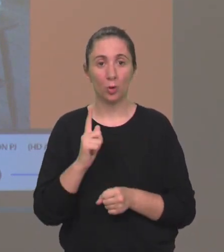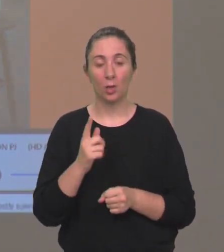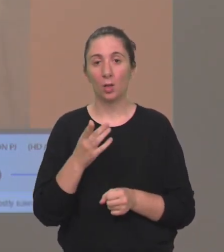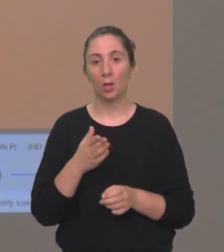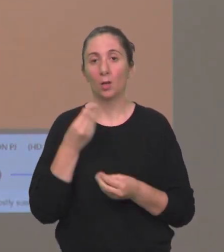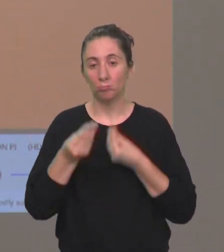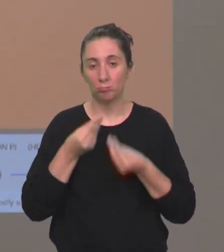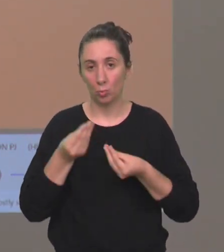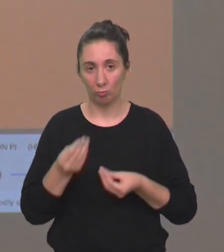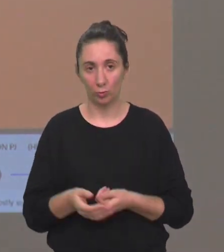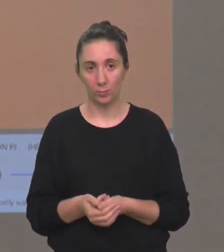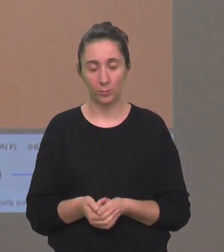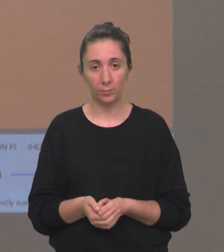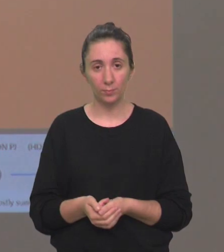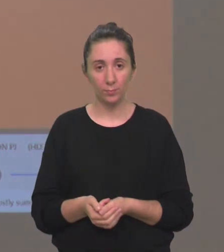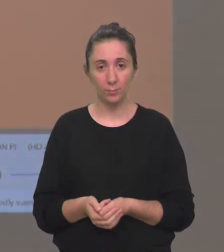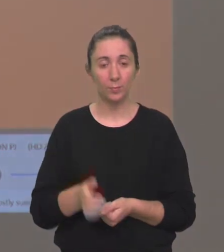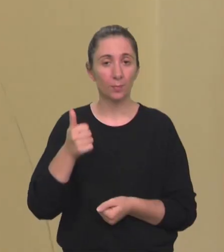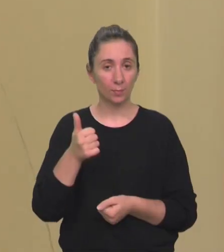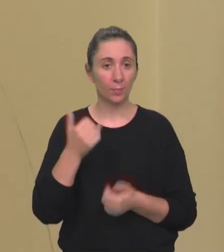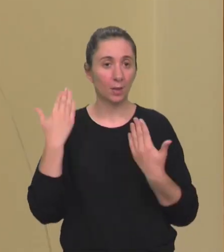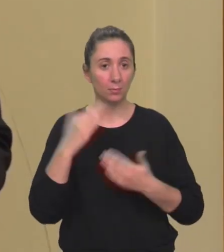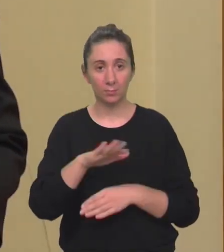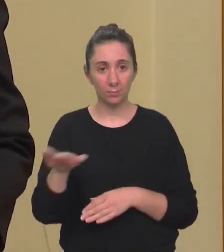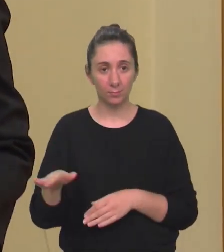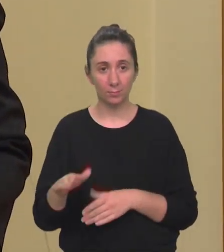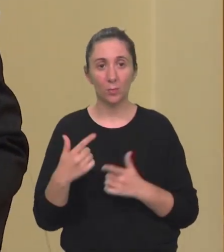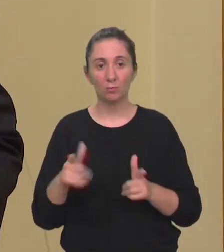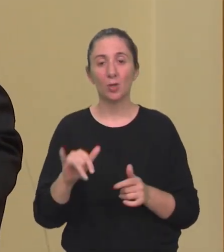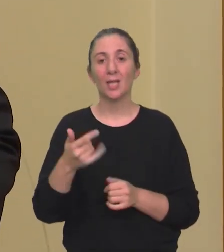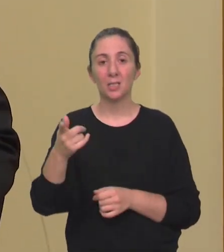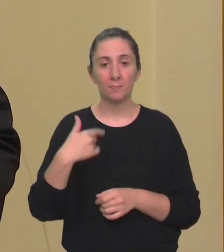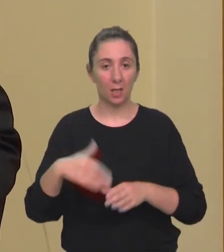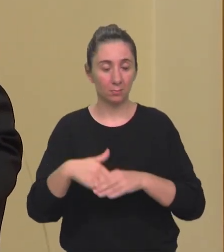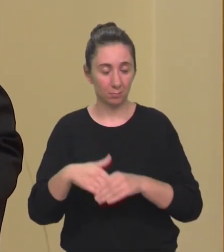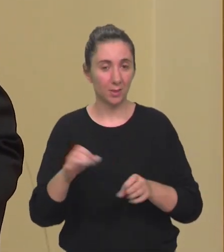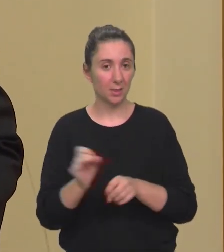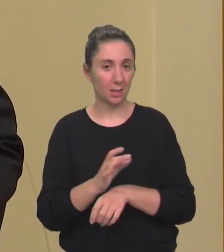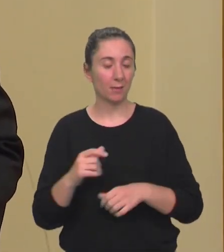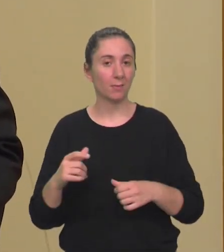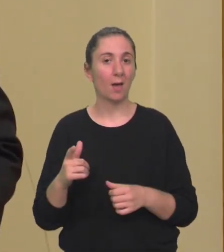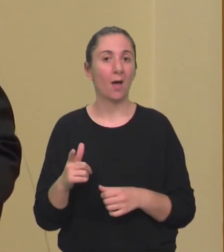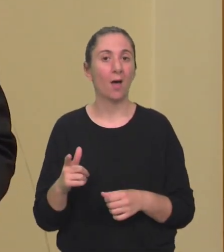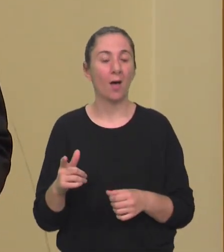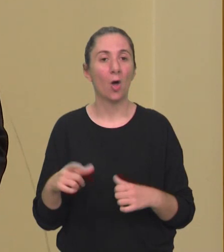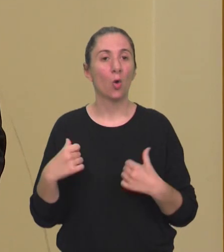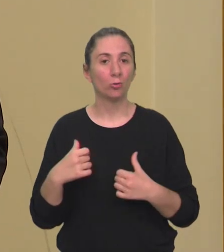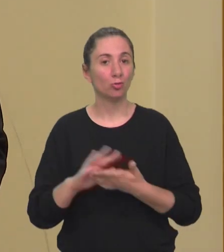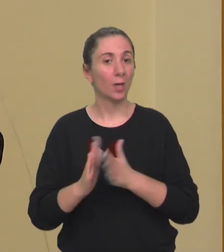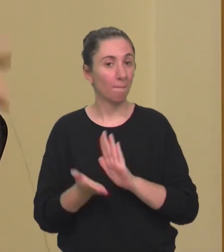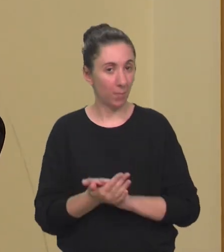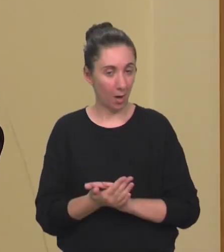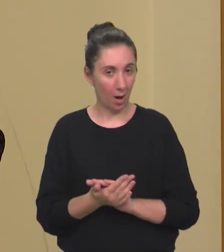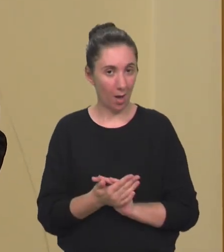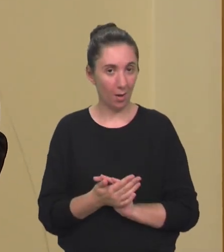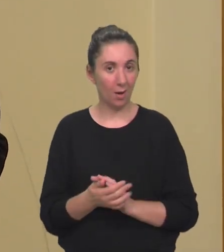prigodni uvodni govori. Prije srdačnog pozdrava svima, dozvolite mi da Jasmini čestitam sretnu godišnjicu braka,